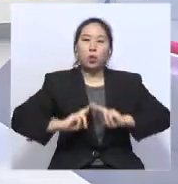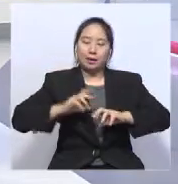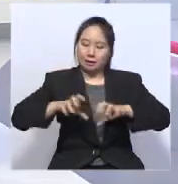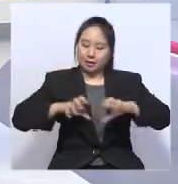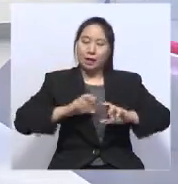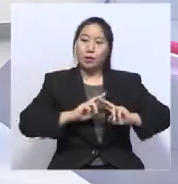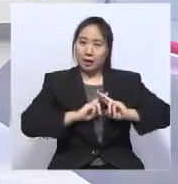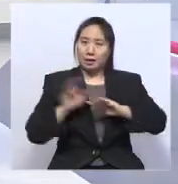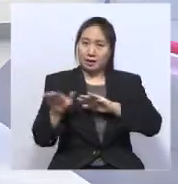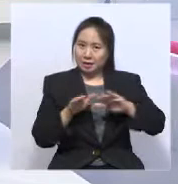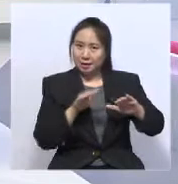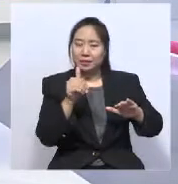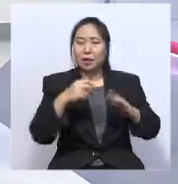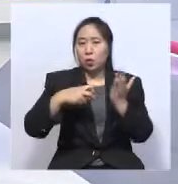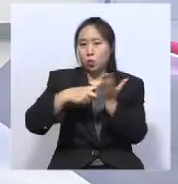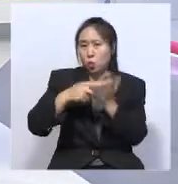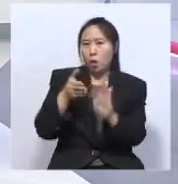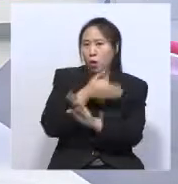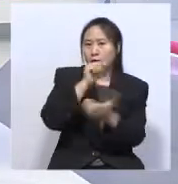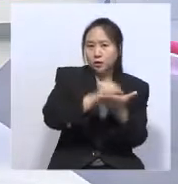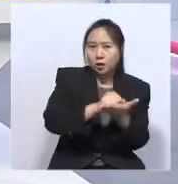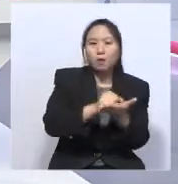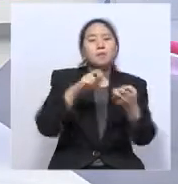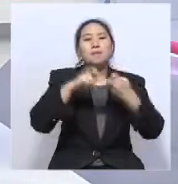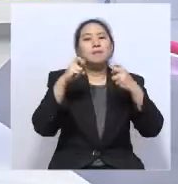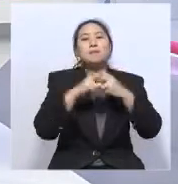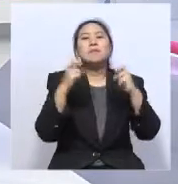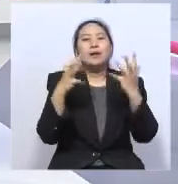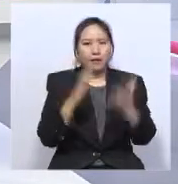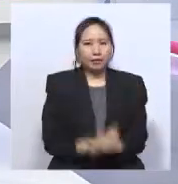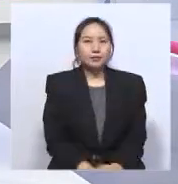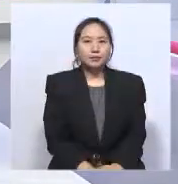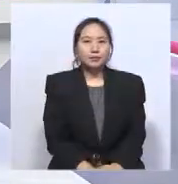การเองดีด้วยนะคะเตรียมพร้อมซื้อตั๋วไว้เตรียมไว้จะได้ไม่มีปัญหากลับบ้านได้แน่นอนค่ะ